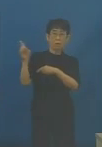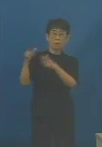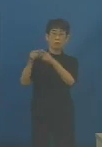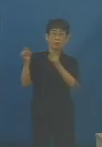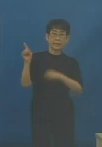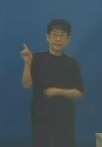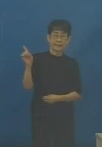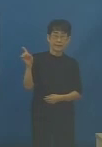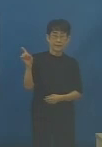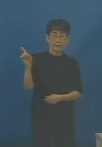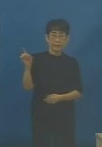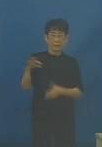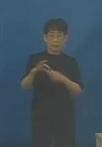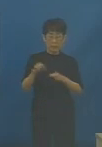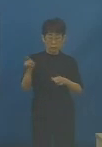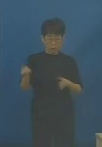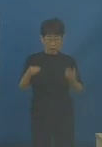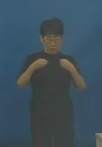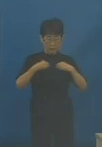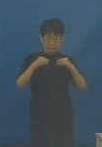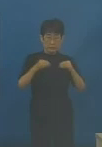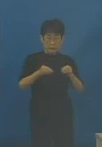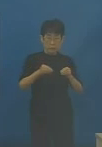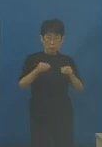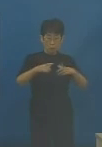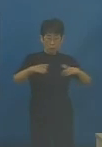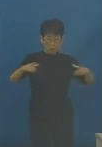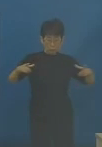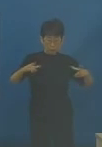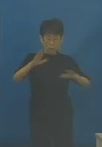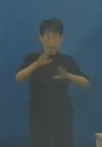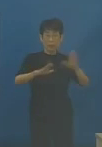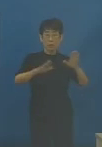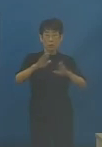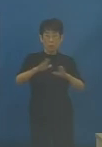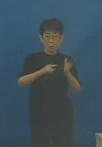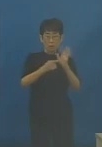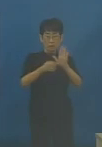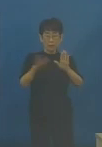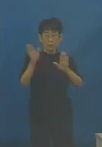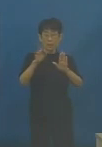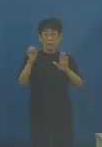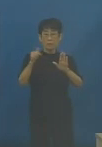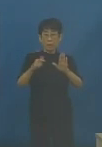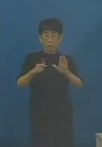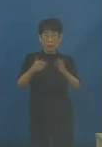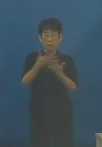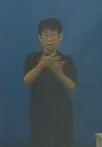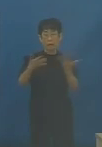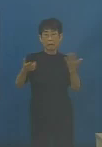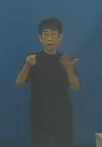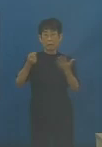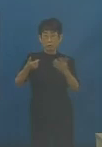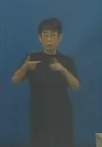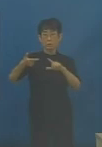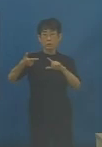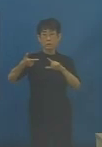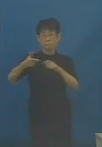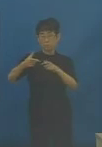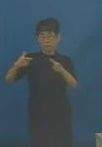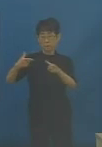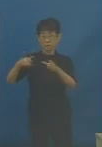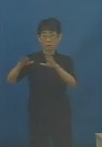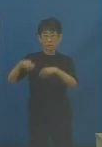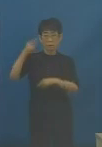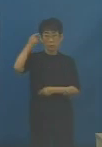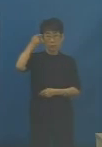しもその、感染の拡大傾向を示さない場合には、そこデータ狂ったと思います。ただ現在はですね、